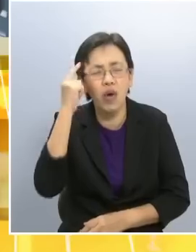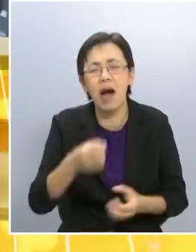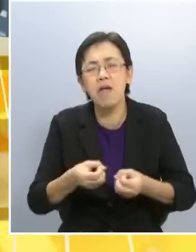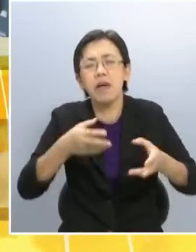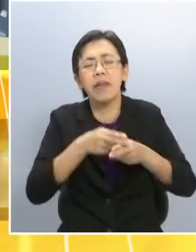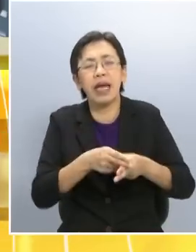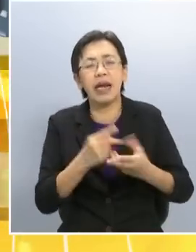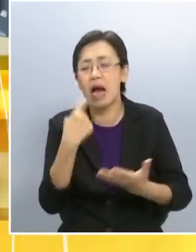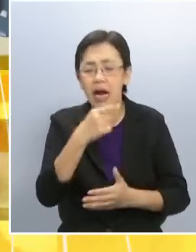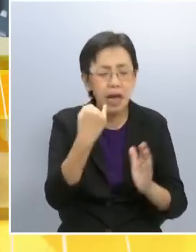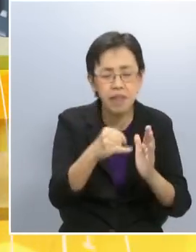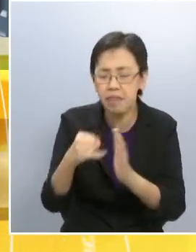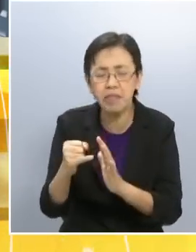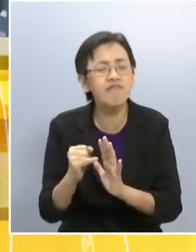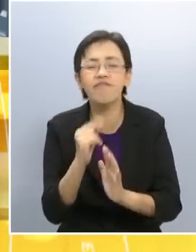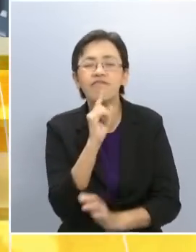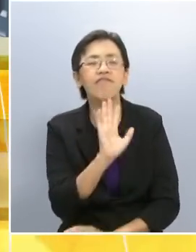ป็นความผิดของใคร